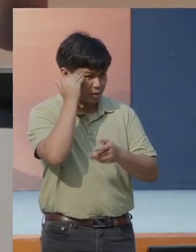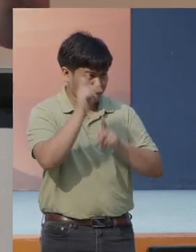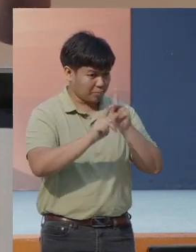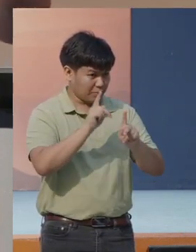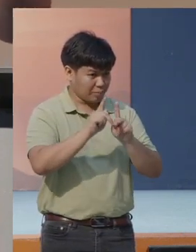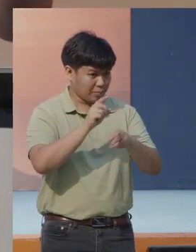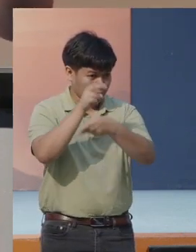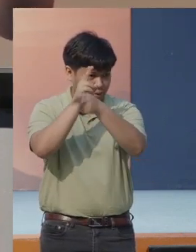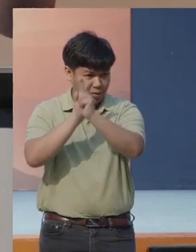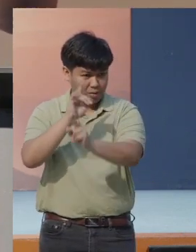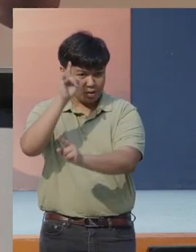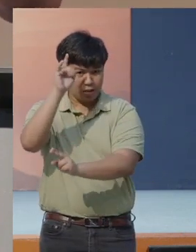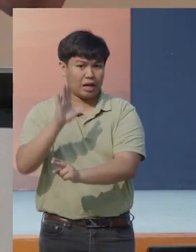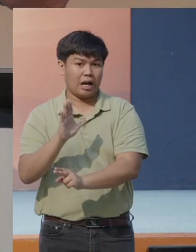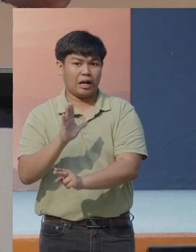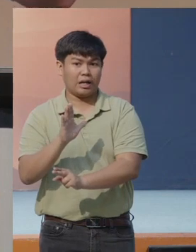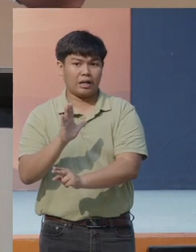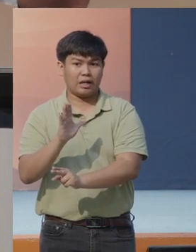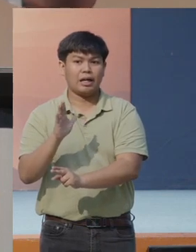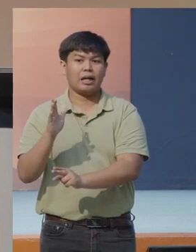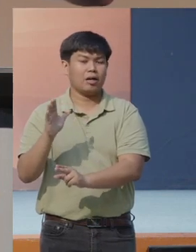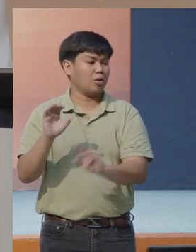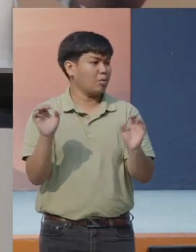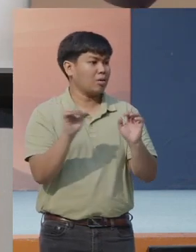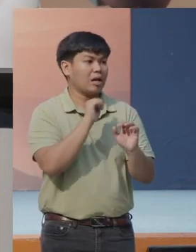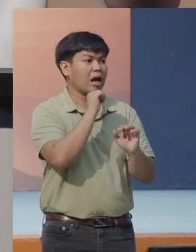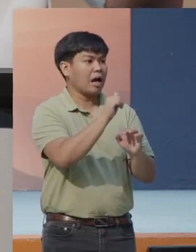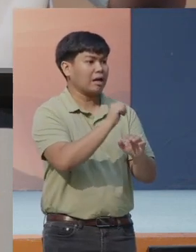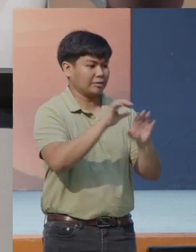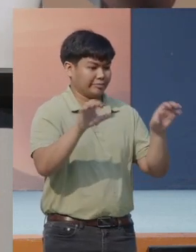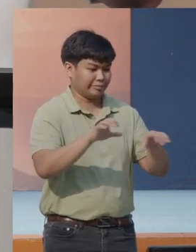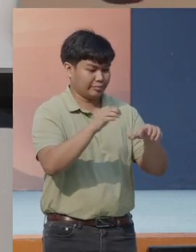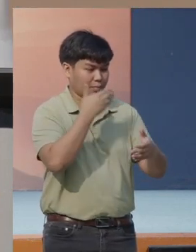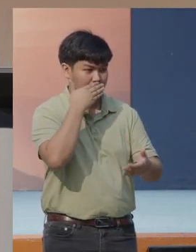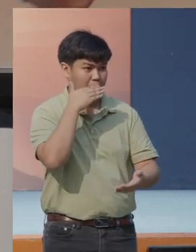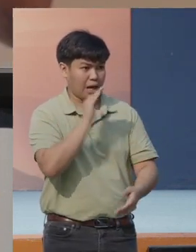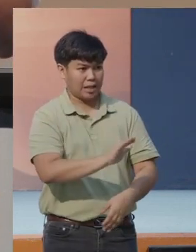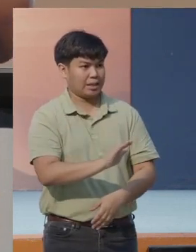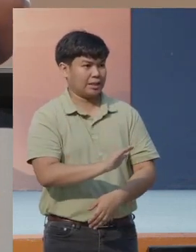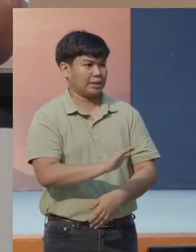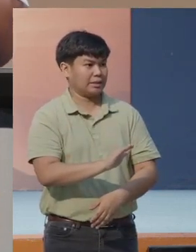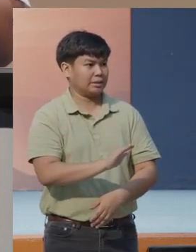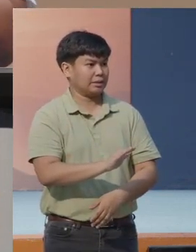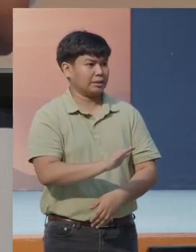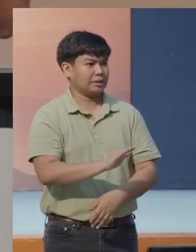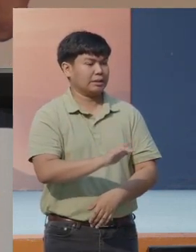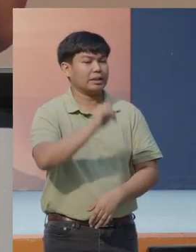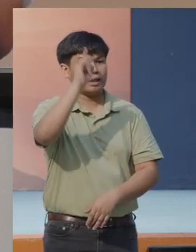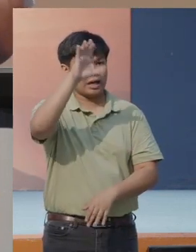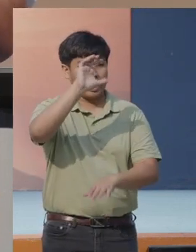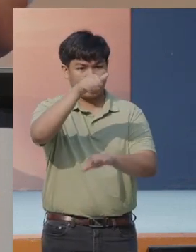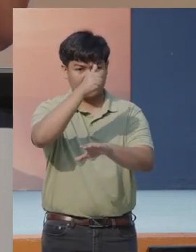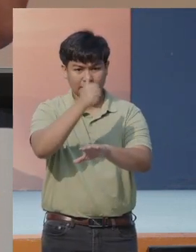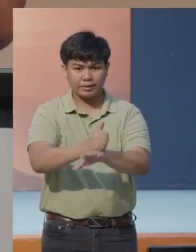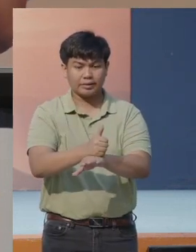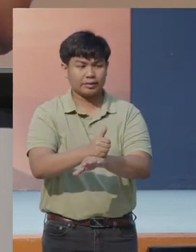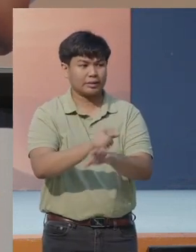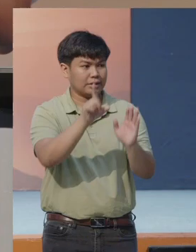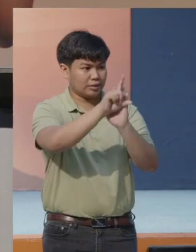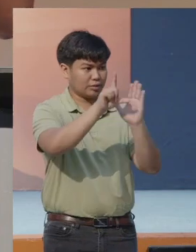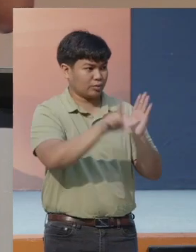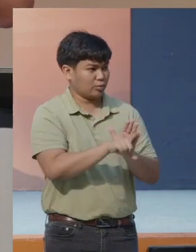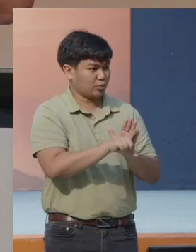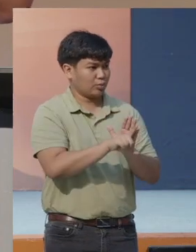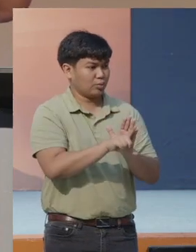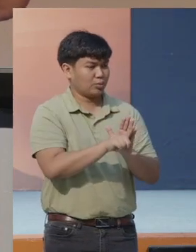mga tao na hindi sila gagawa ng masama, na institute po ng Panginoon itong